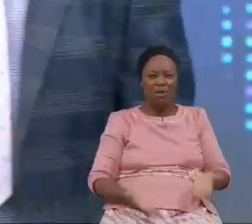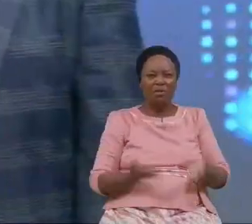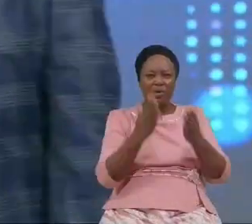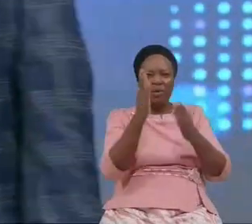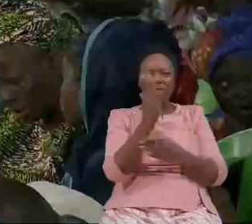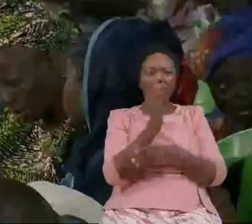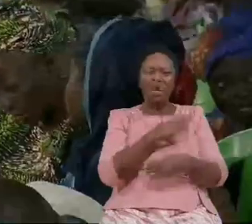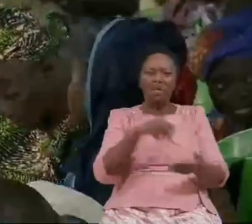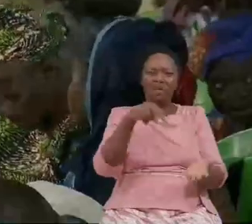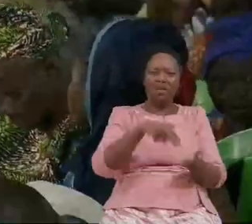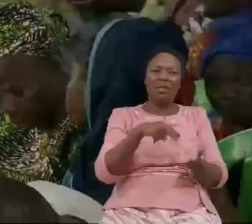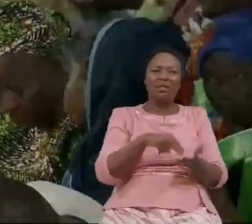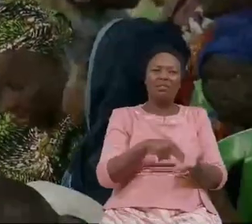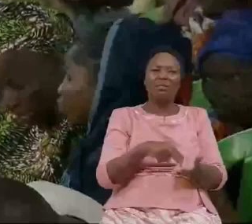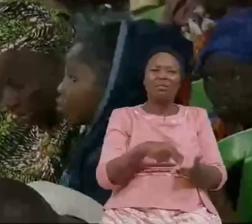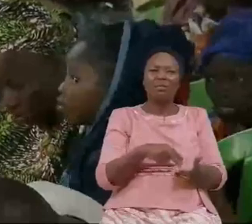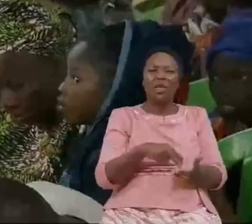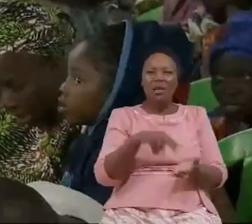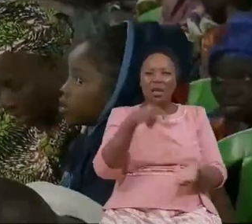lève-toi